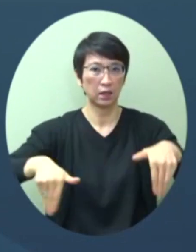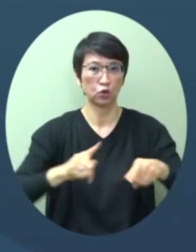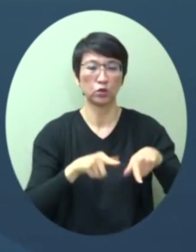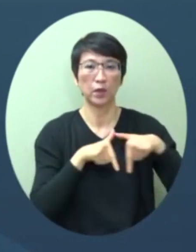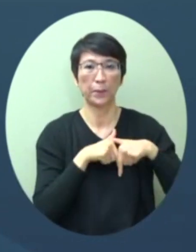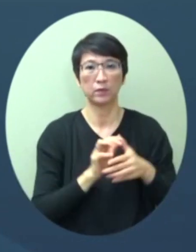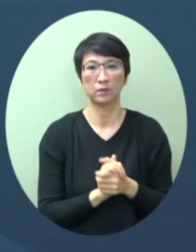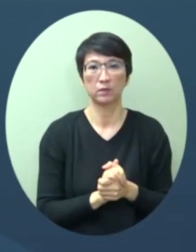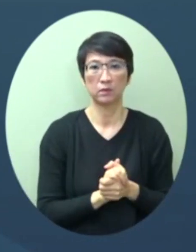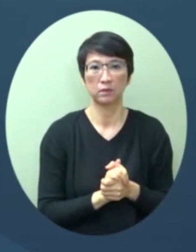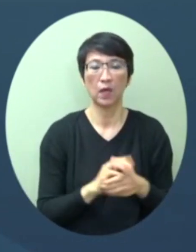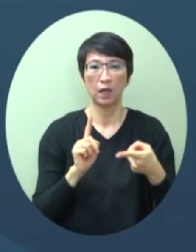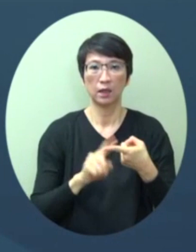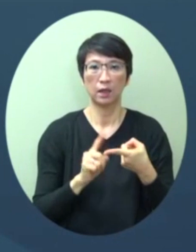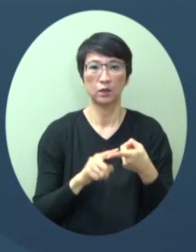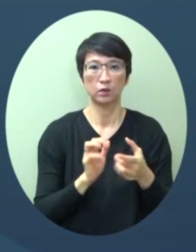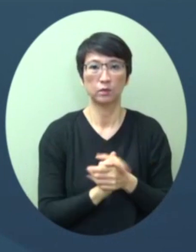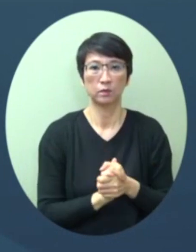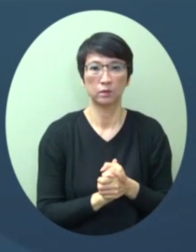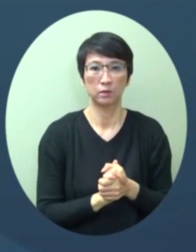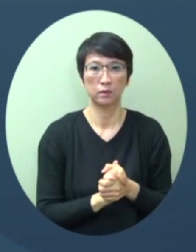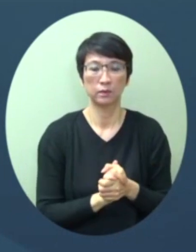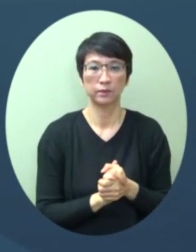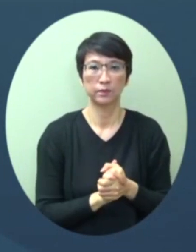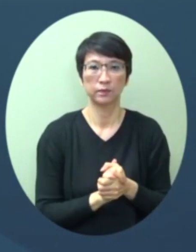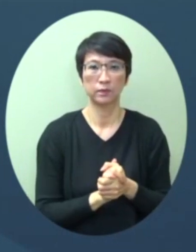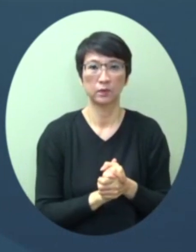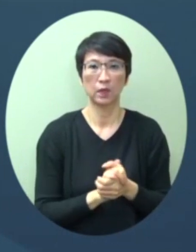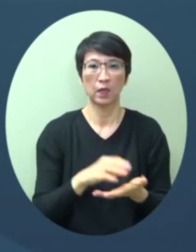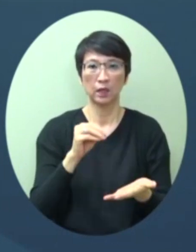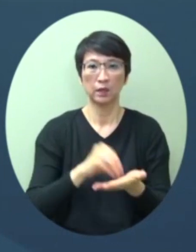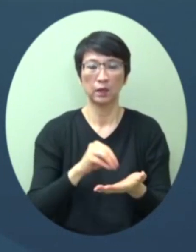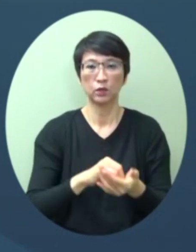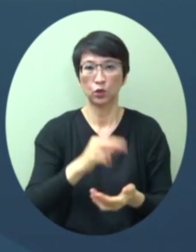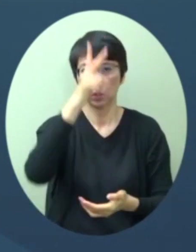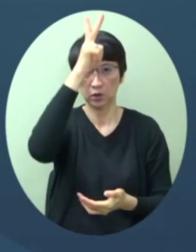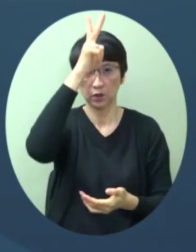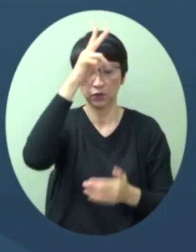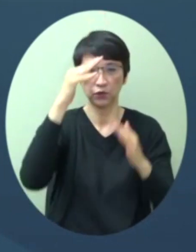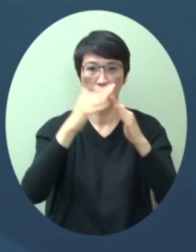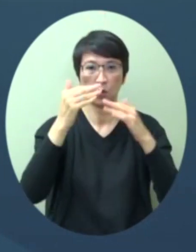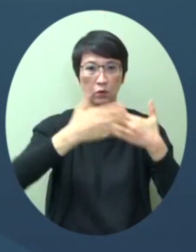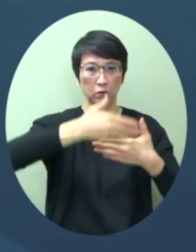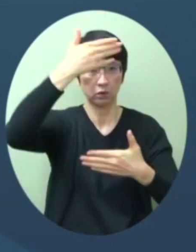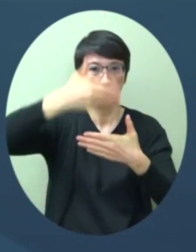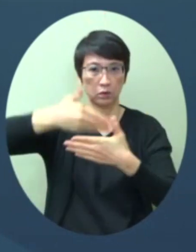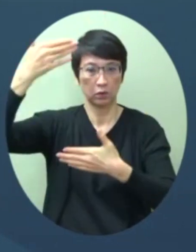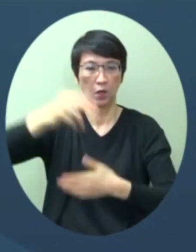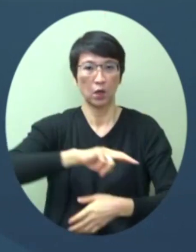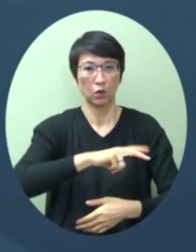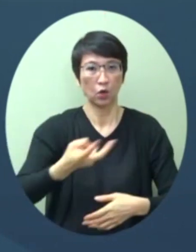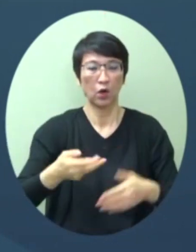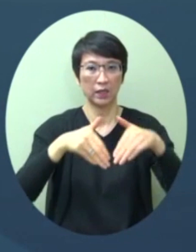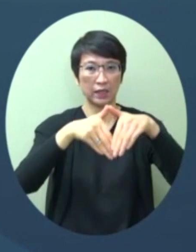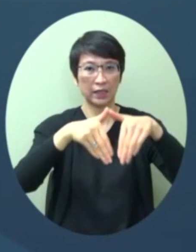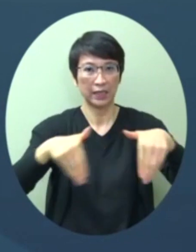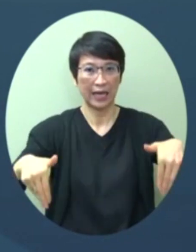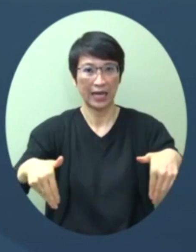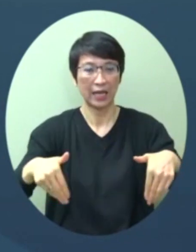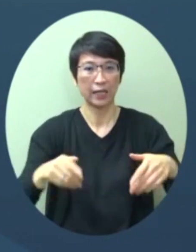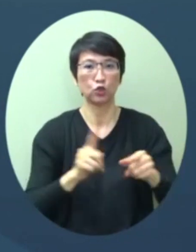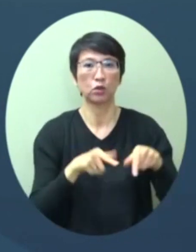施第一就是将已经落成了的公共屋邨改作为隔离的设施